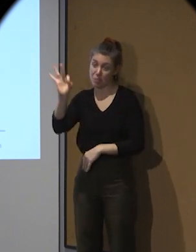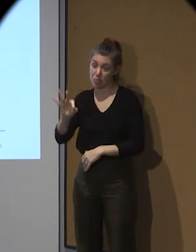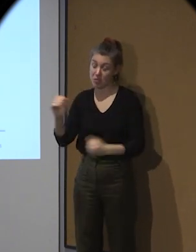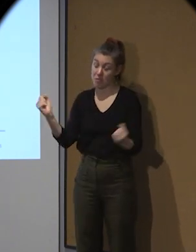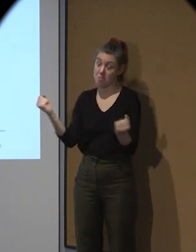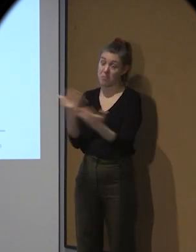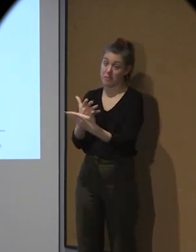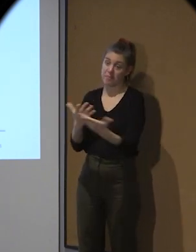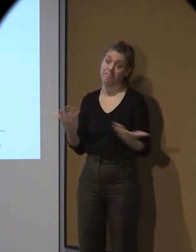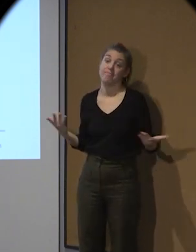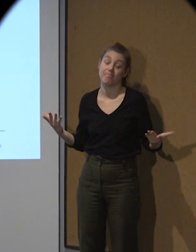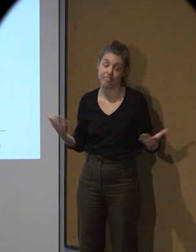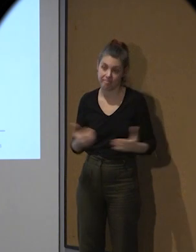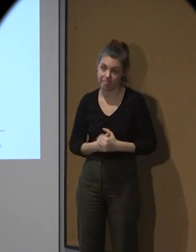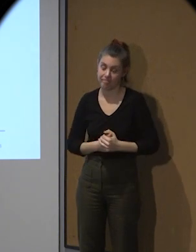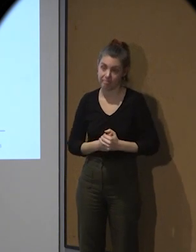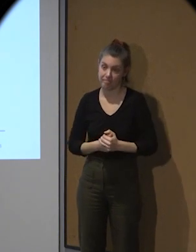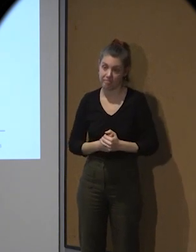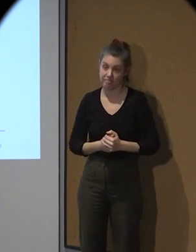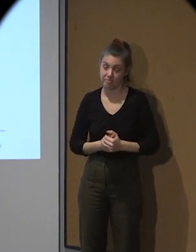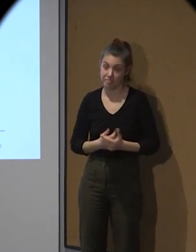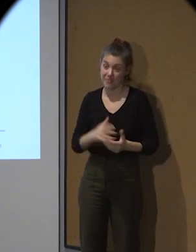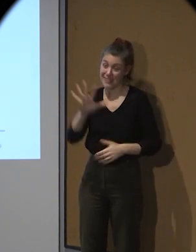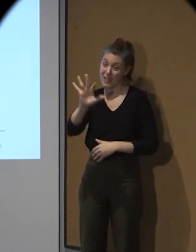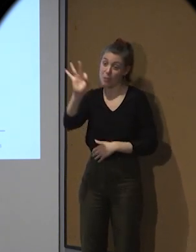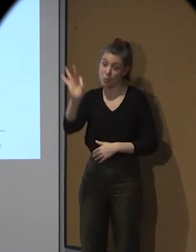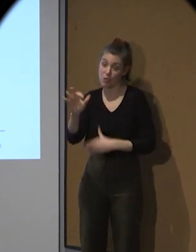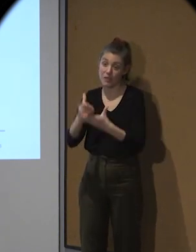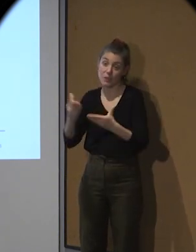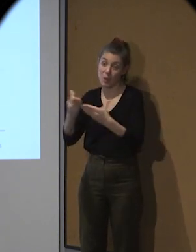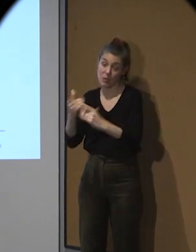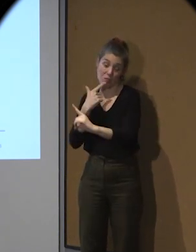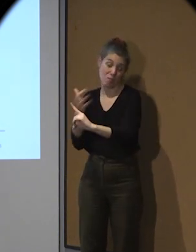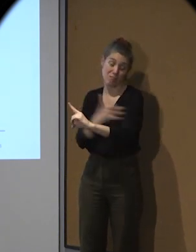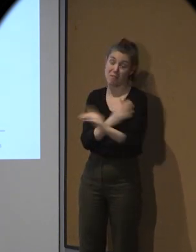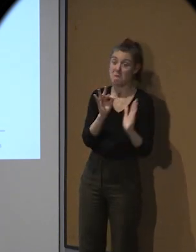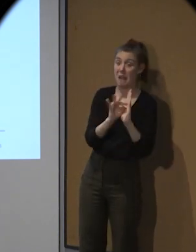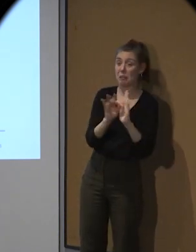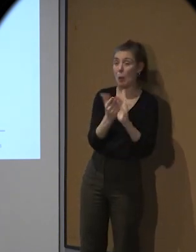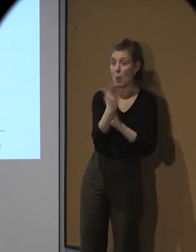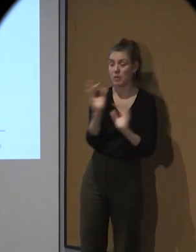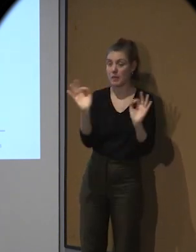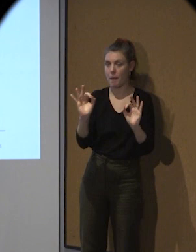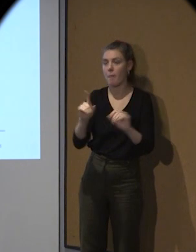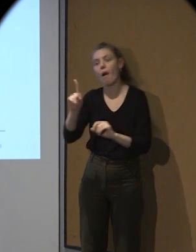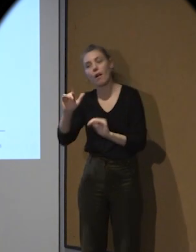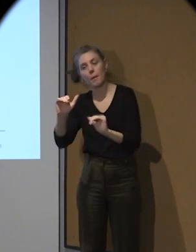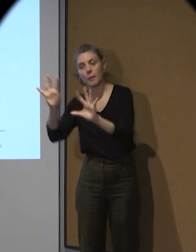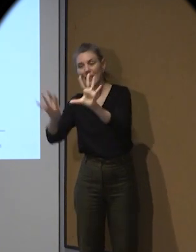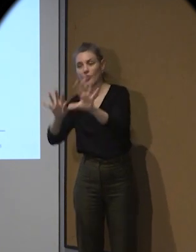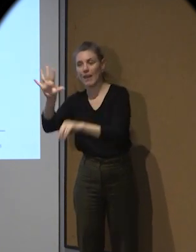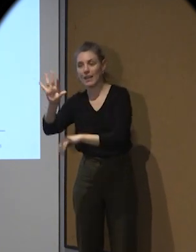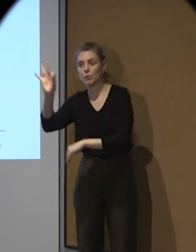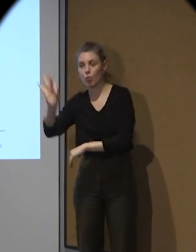À l'autopsie aussi également. Donc on ne trouve rien dans 5% des cas. Voilà. Mais dans 95%,